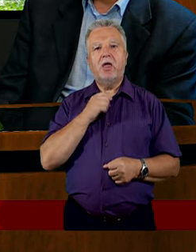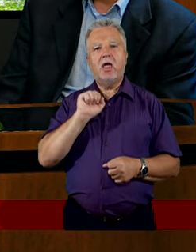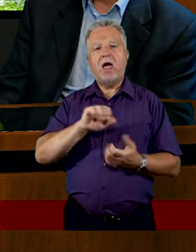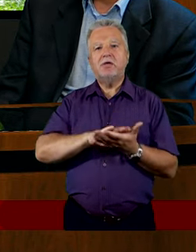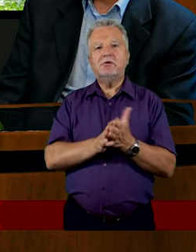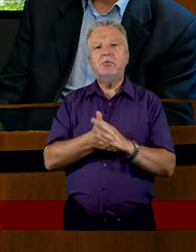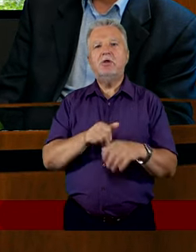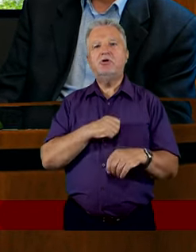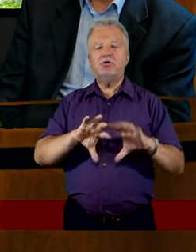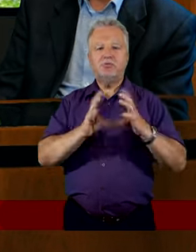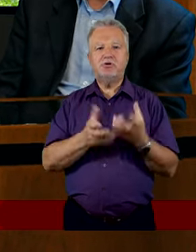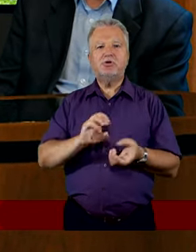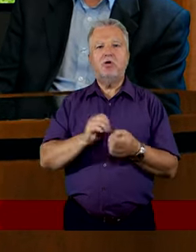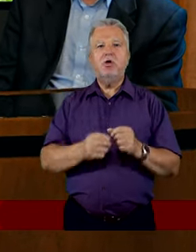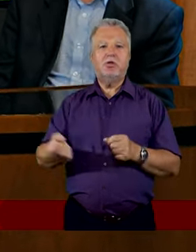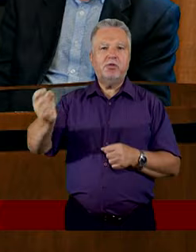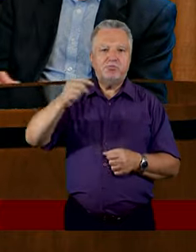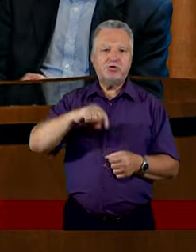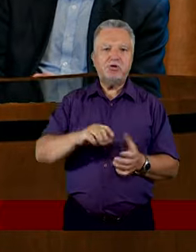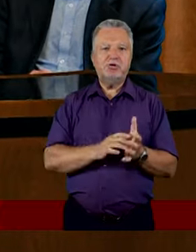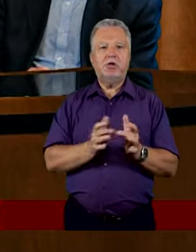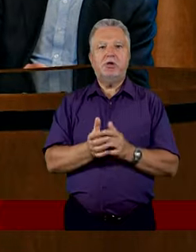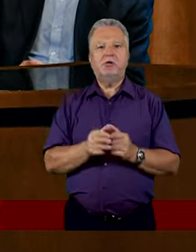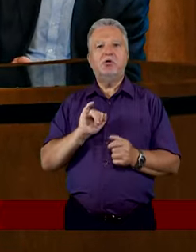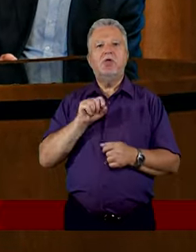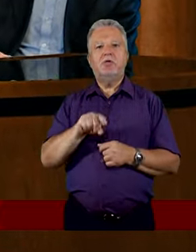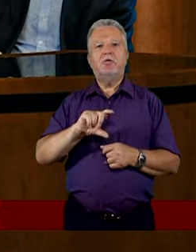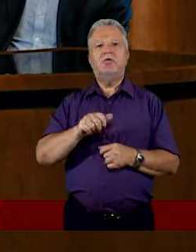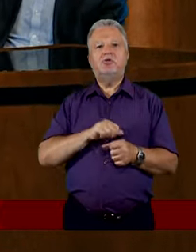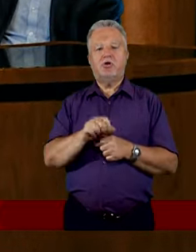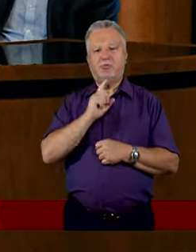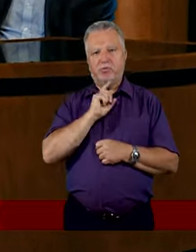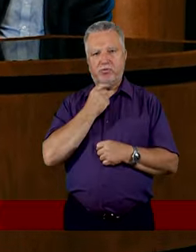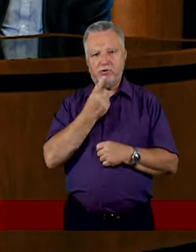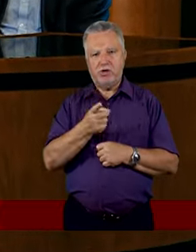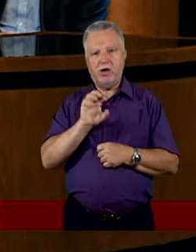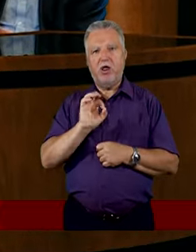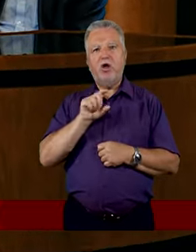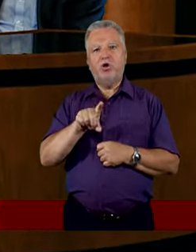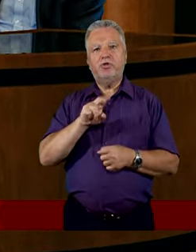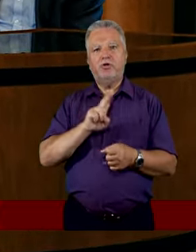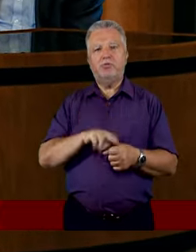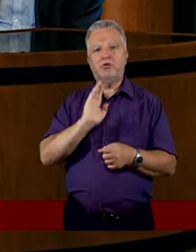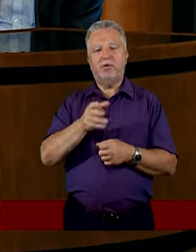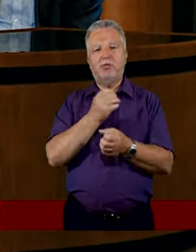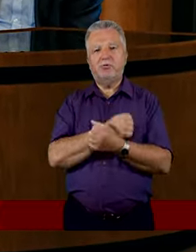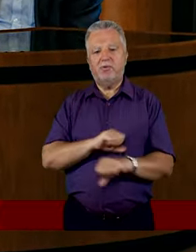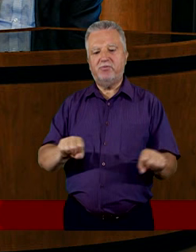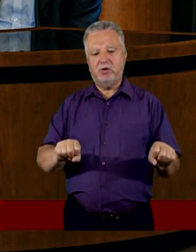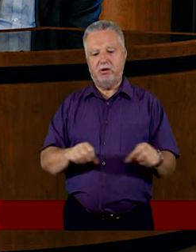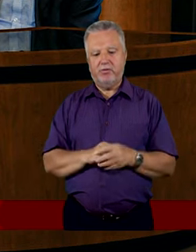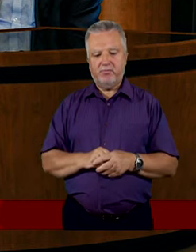się dopiero, jak przyjdzie Chrystus. I wtedy, co jest powiedziane o tych, którzy będą